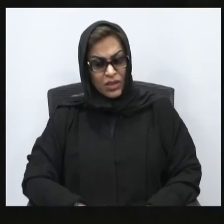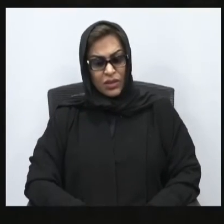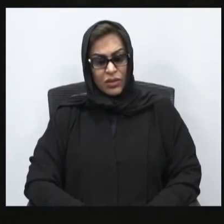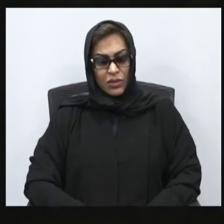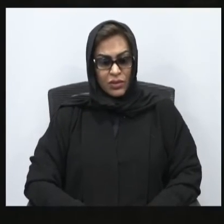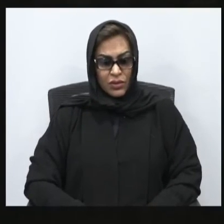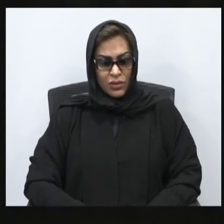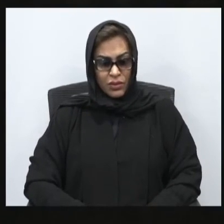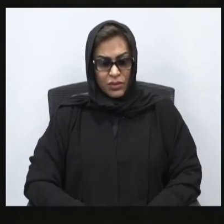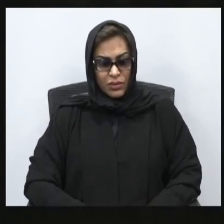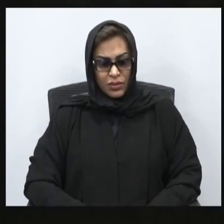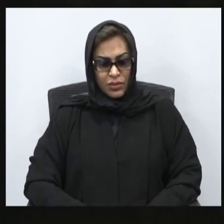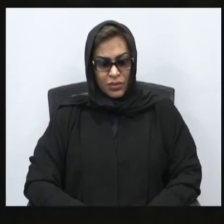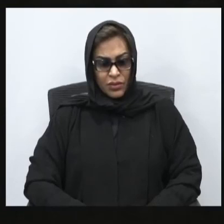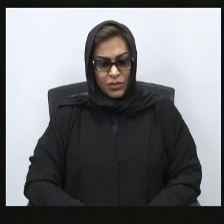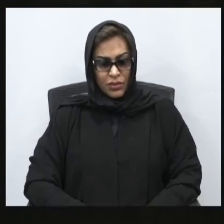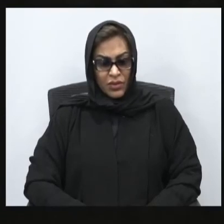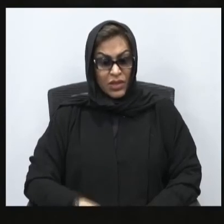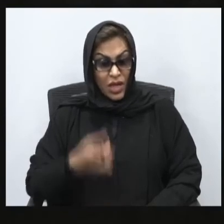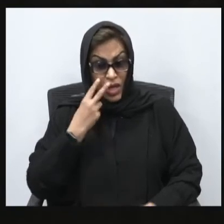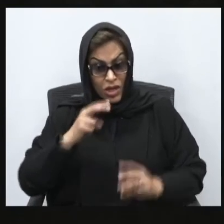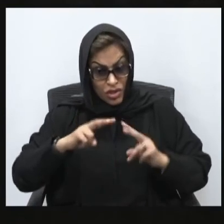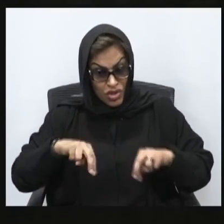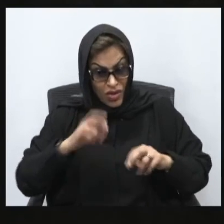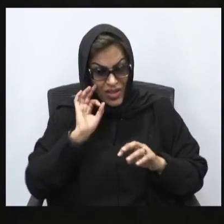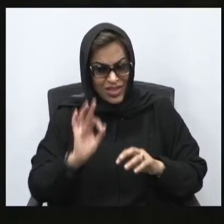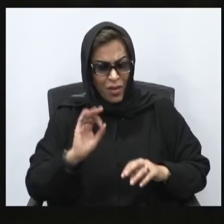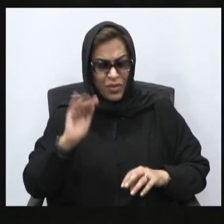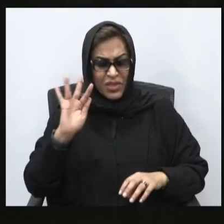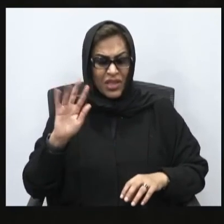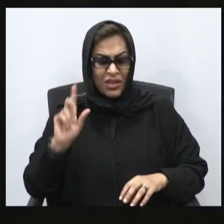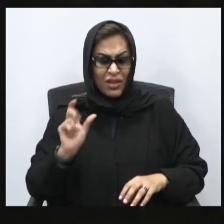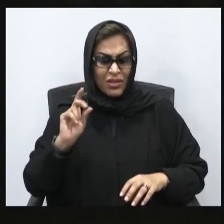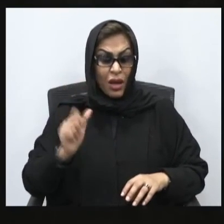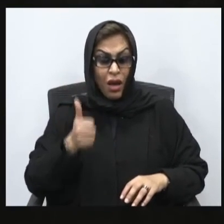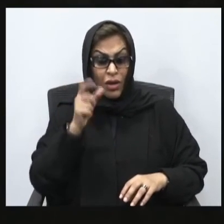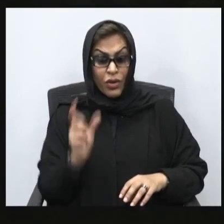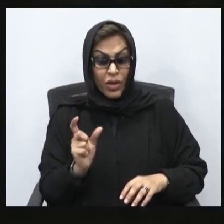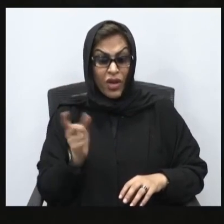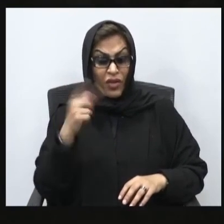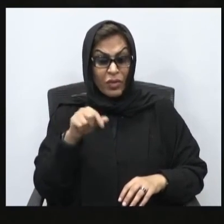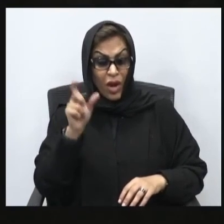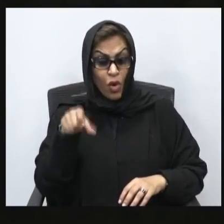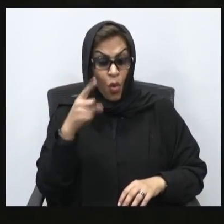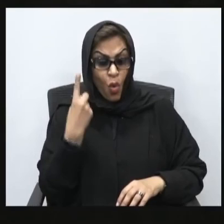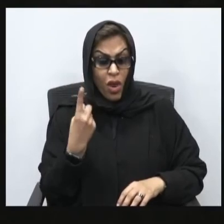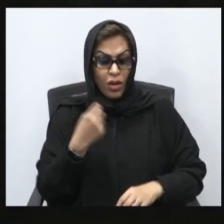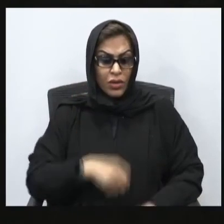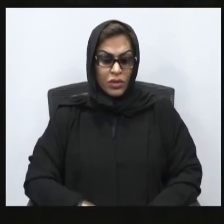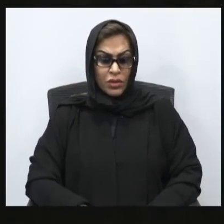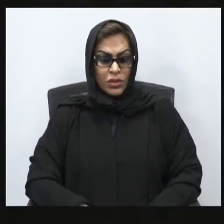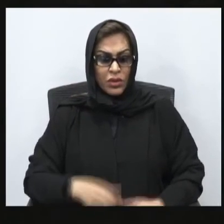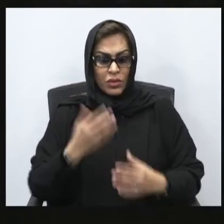التدخين يصعب اكتشاف سرطان الرئه من المراحل الاولى